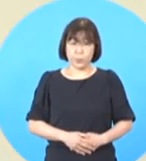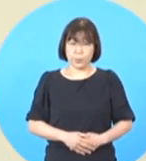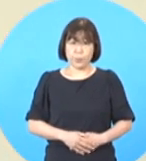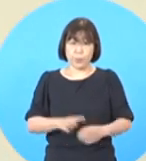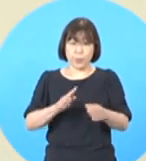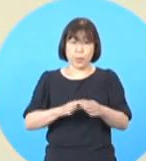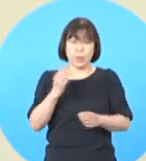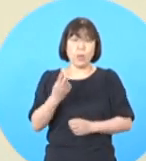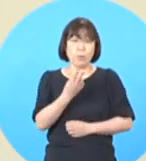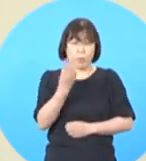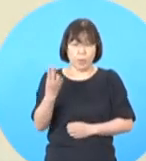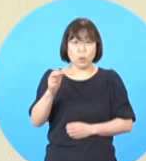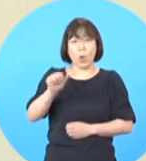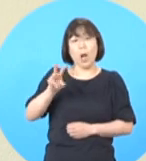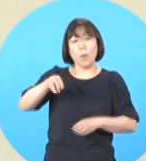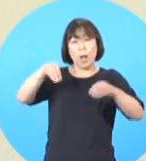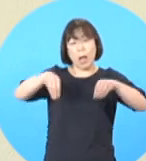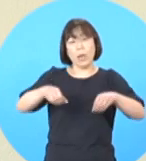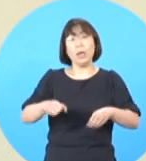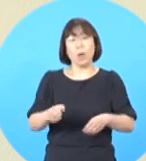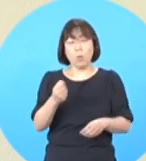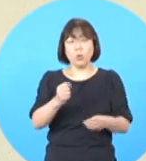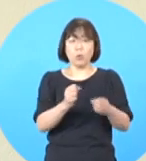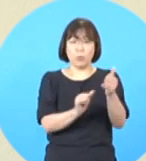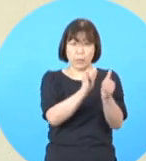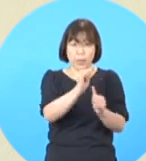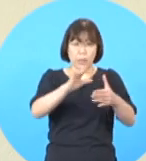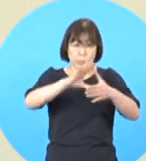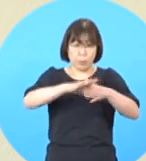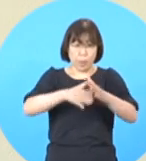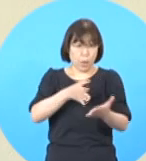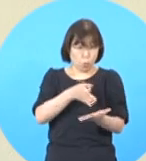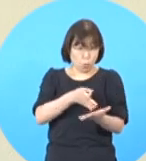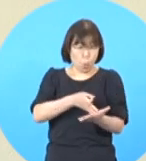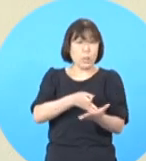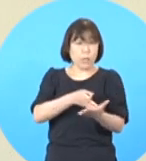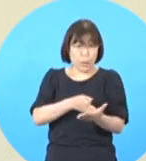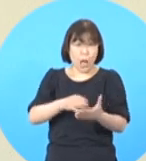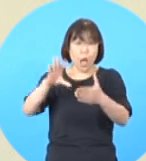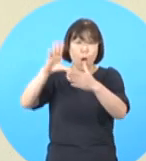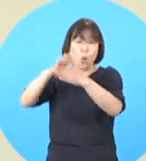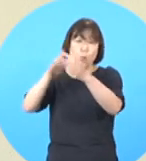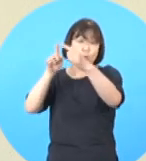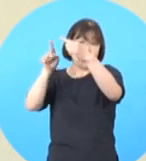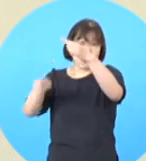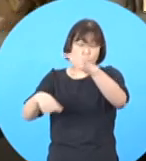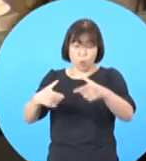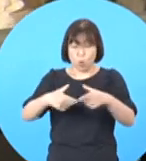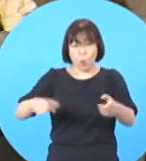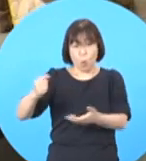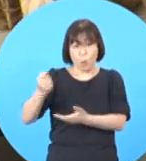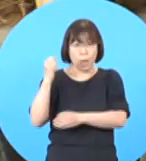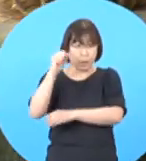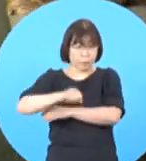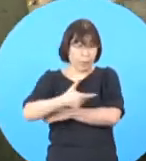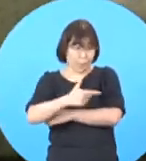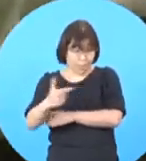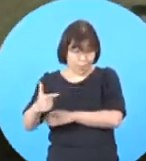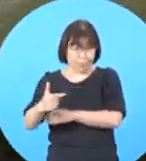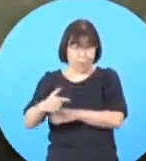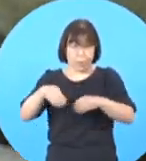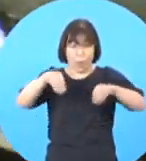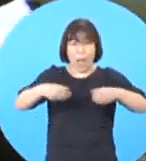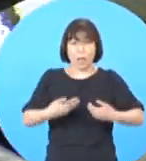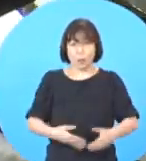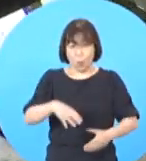昨年度は阿波藍が持つ豊かな歴史や文化ストーリーが文化庁の日本遺産に認定されるなど、藍のふるさとである本県